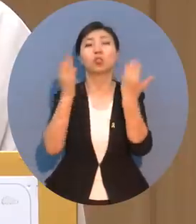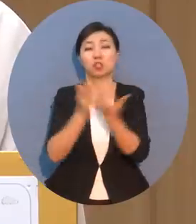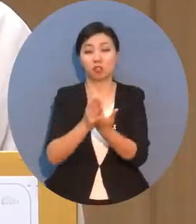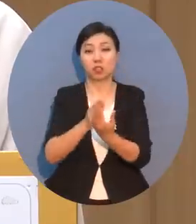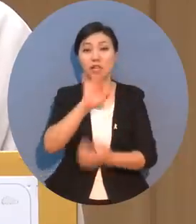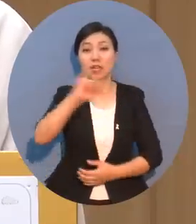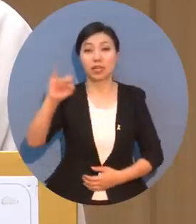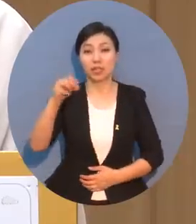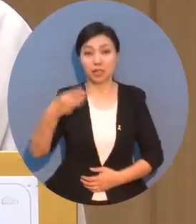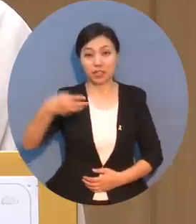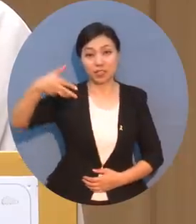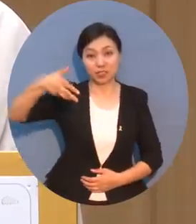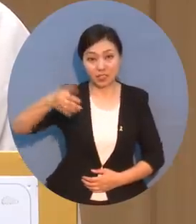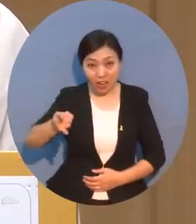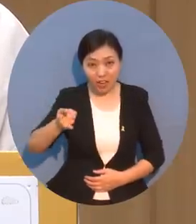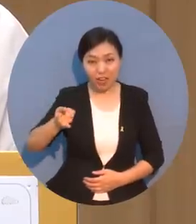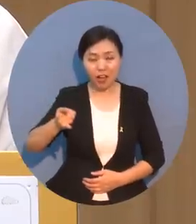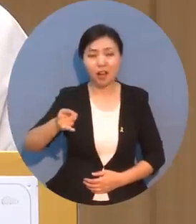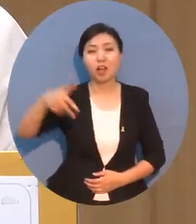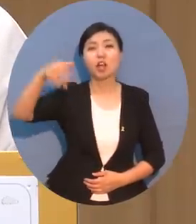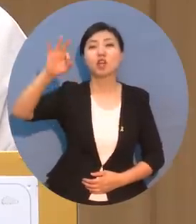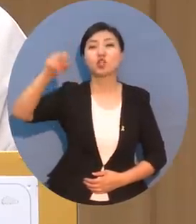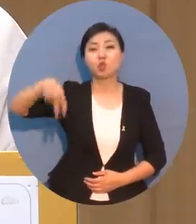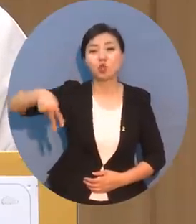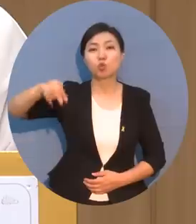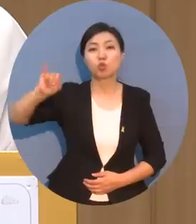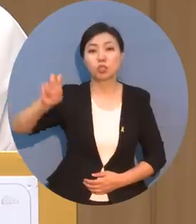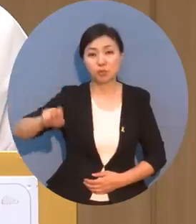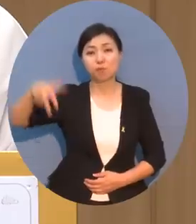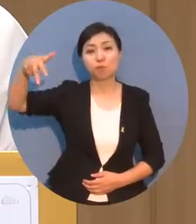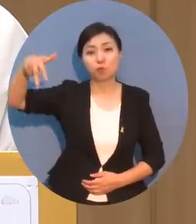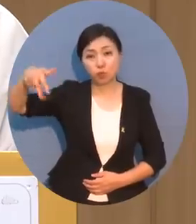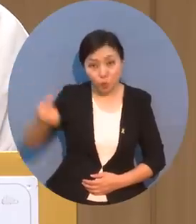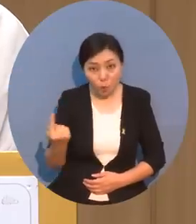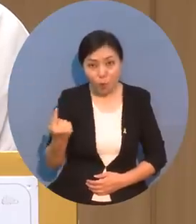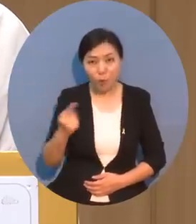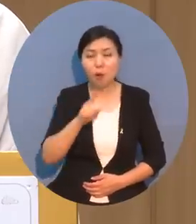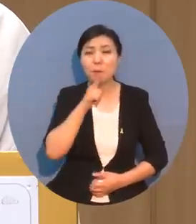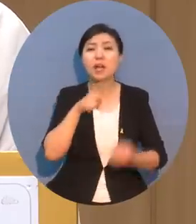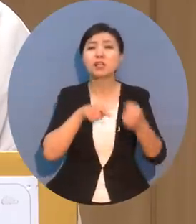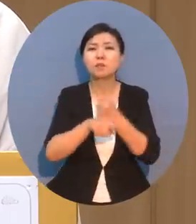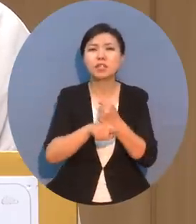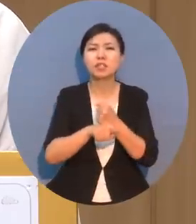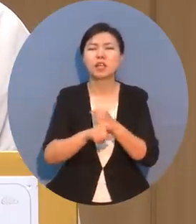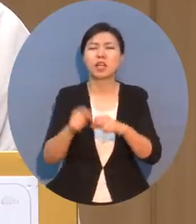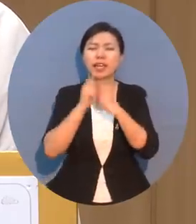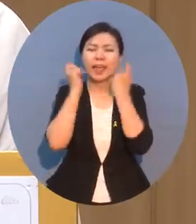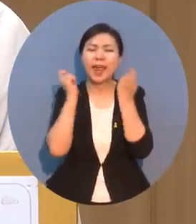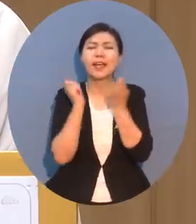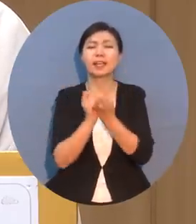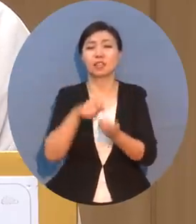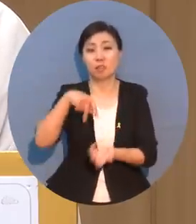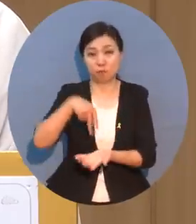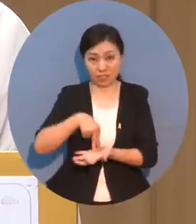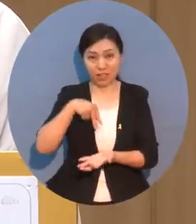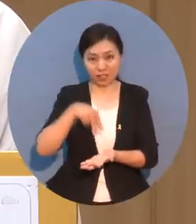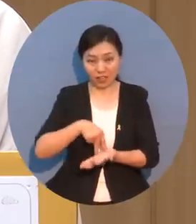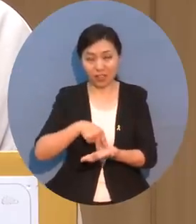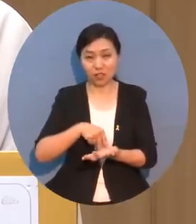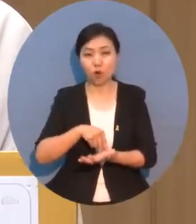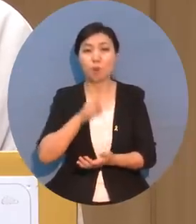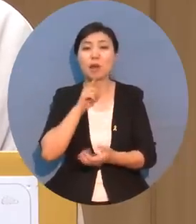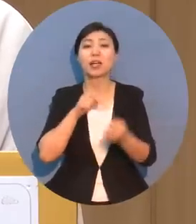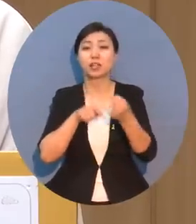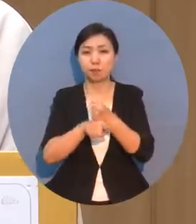주관적이다 이 말이 일체가 뭐다? 유심조다. 이런 뜻이에요. 주관적이다.